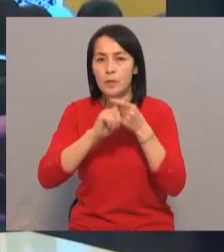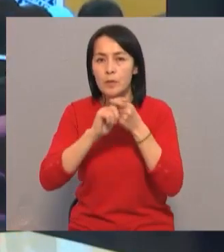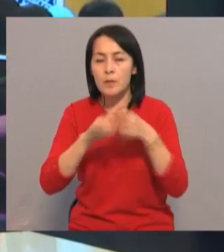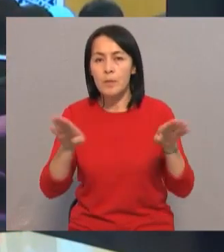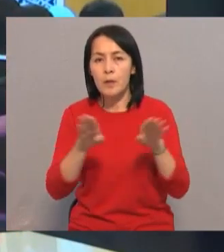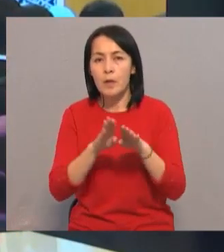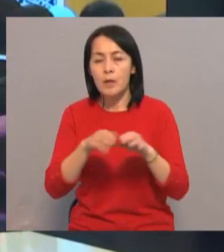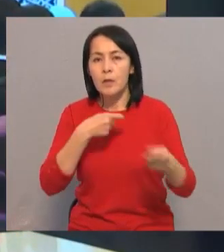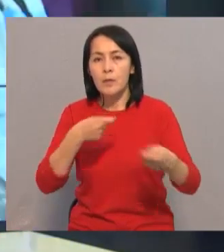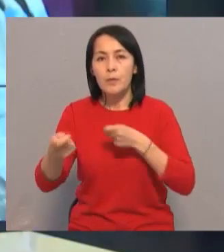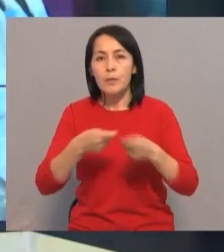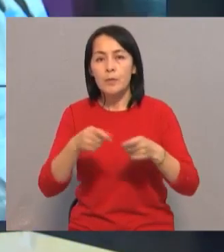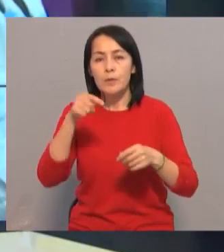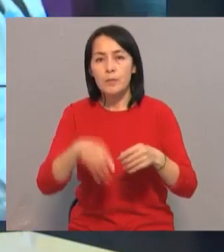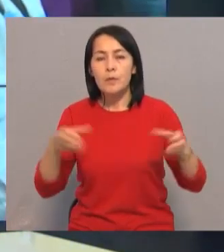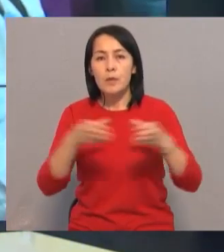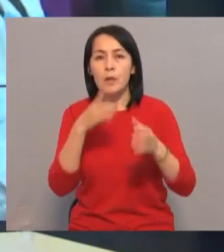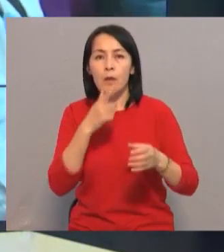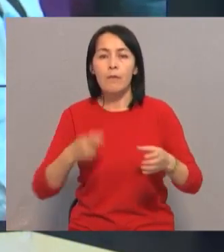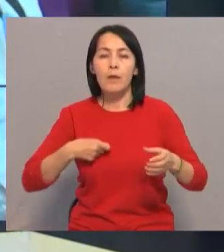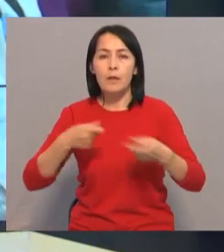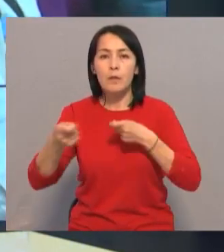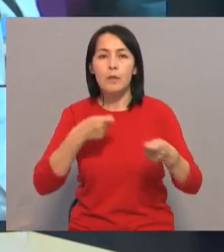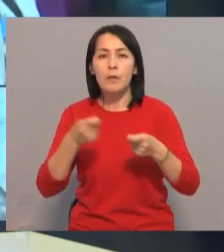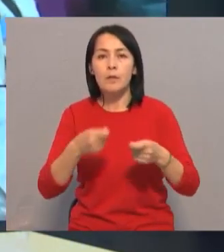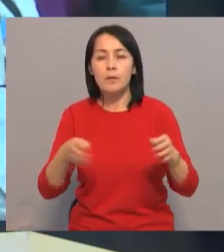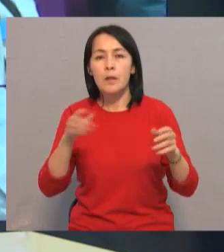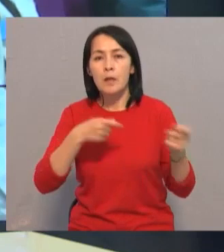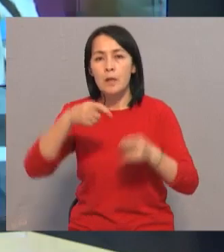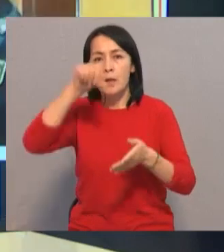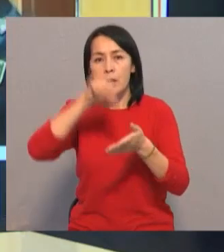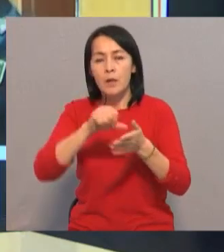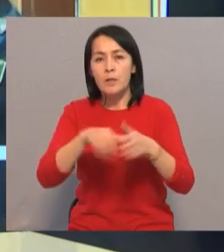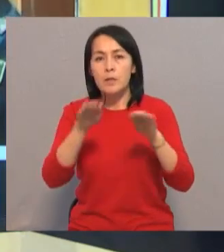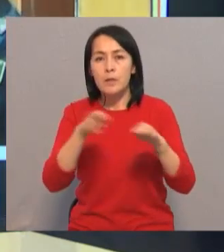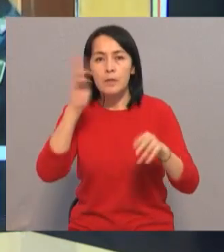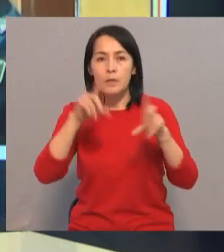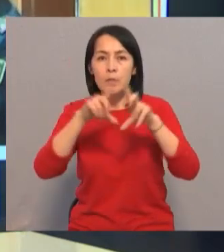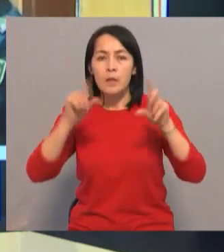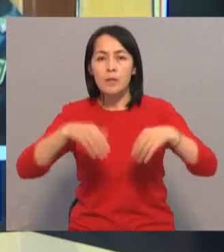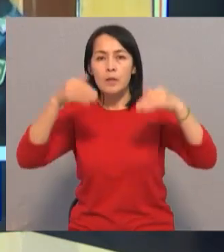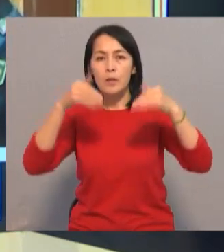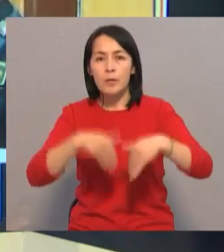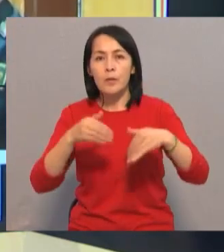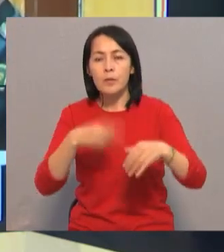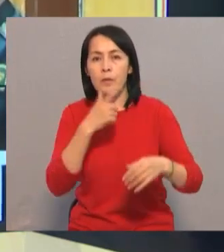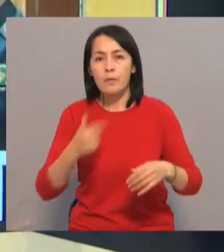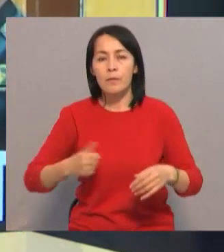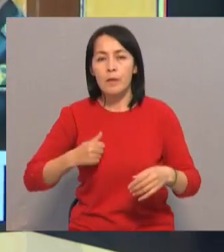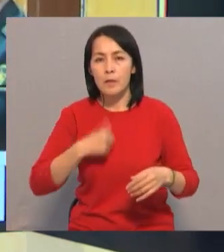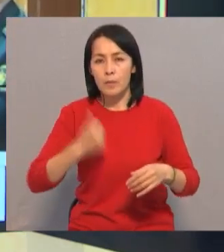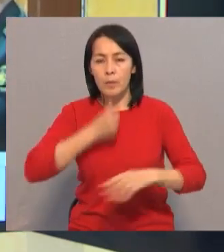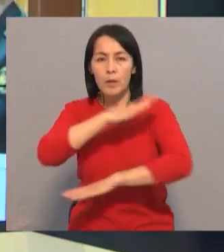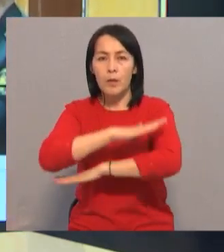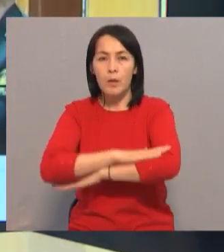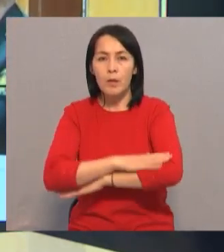контакте с руководством местных органов военного управления. В акции приняли участие учащиеся средних школ, колледжей и военно-патриотических